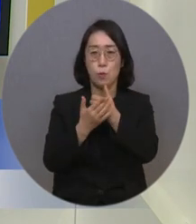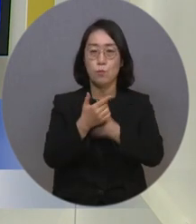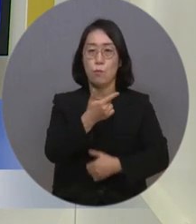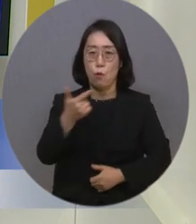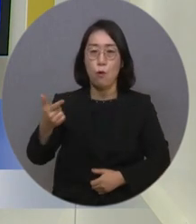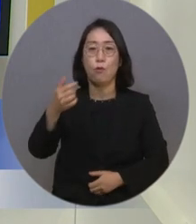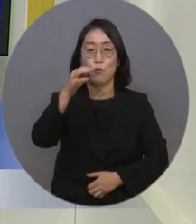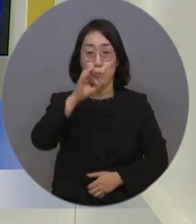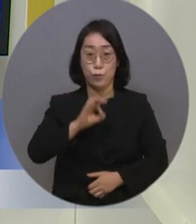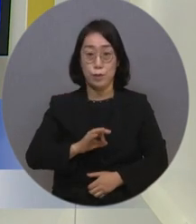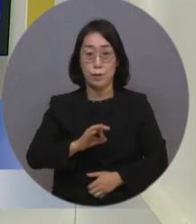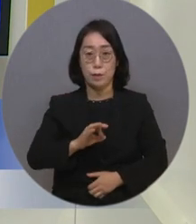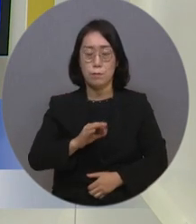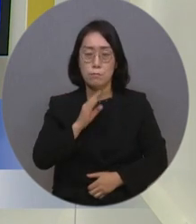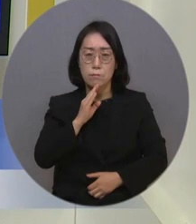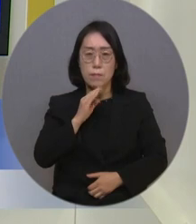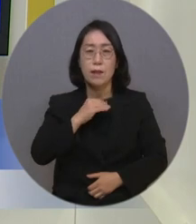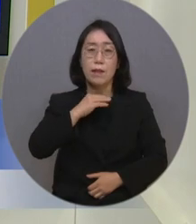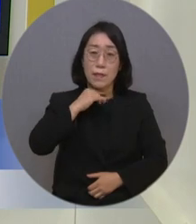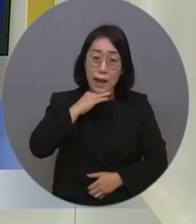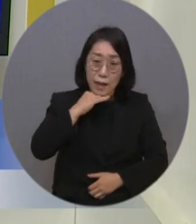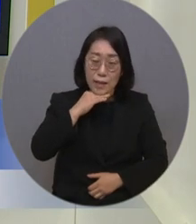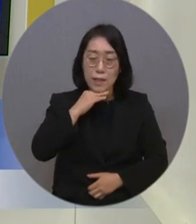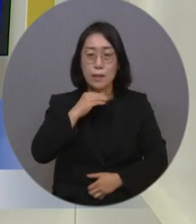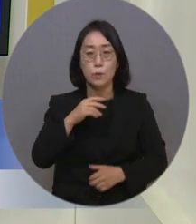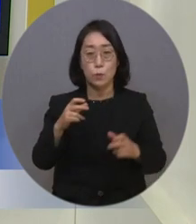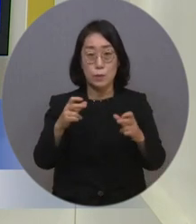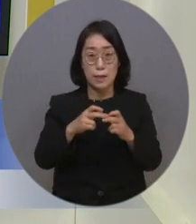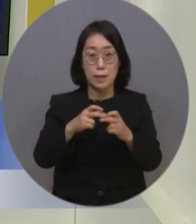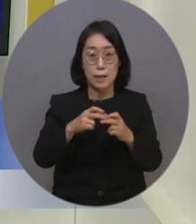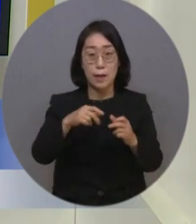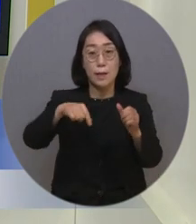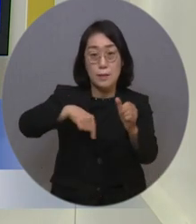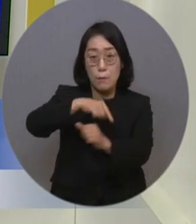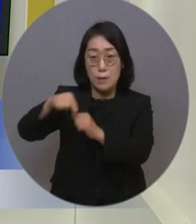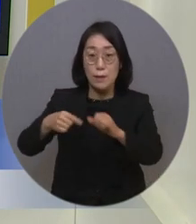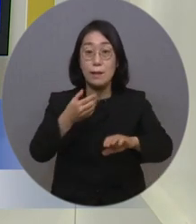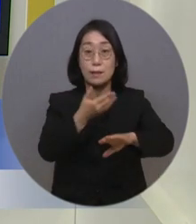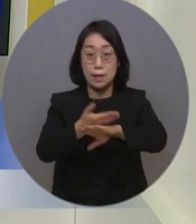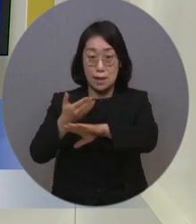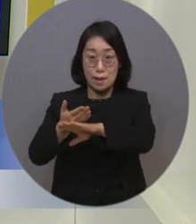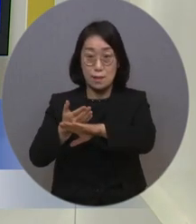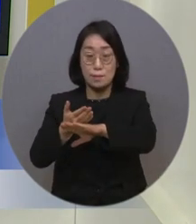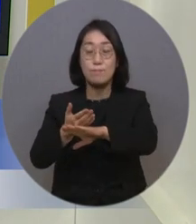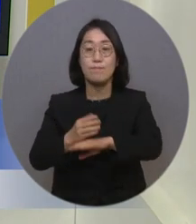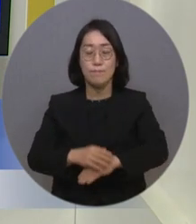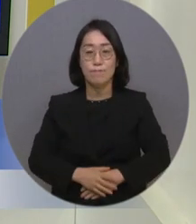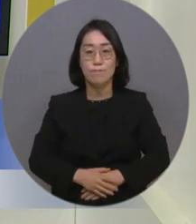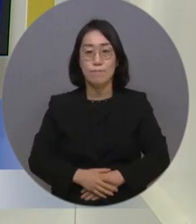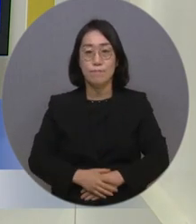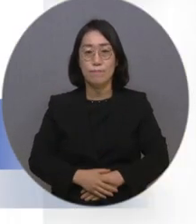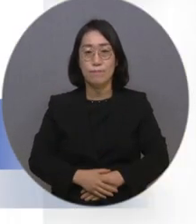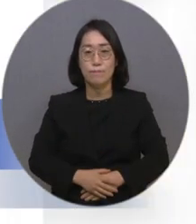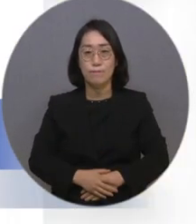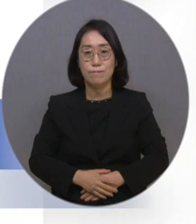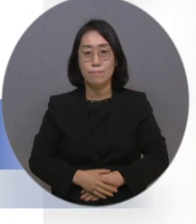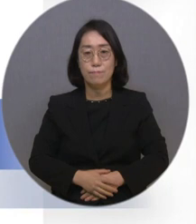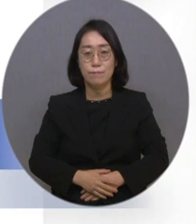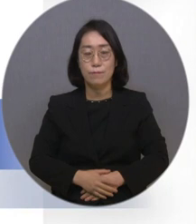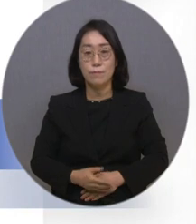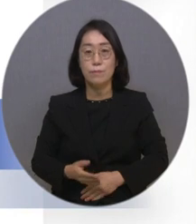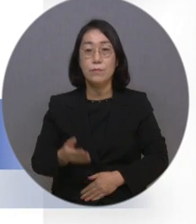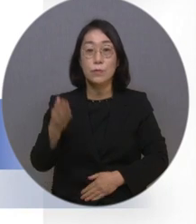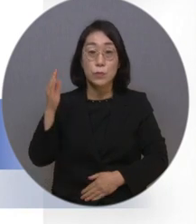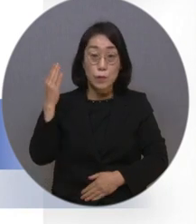주고 있는데요 물론 연령이나 장애 유형에 따라 로봇 재활의 역할이 매우 제한적일 수도 있죠